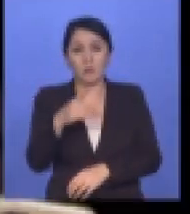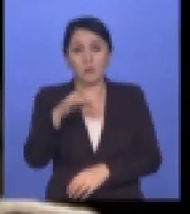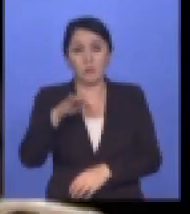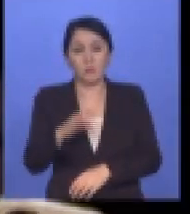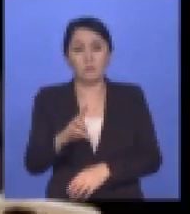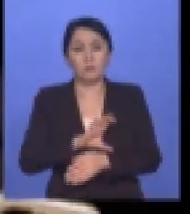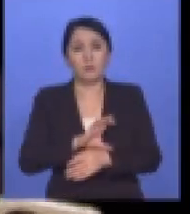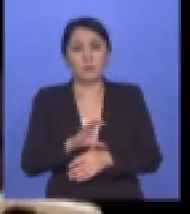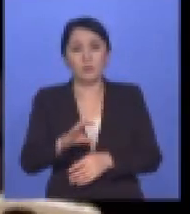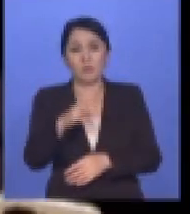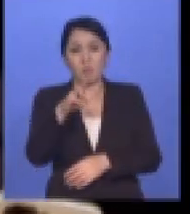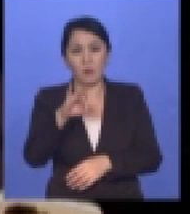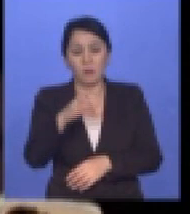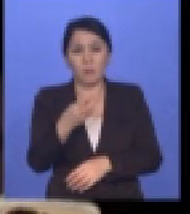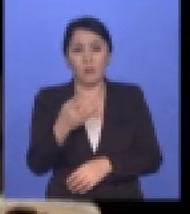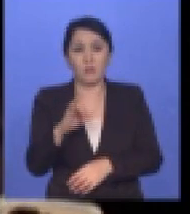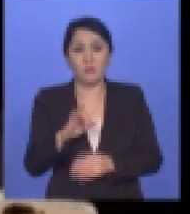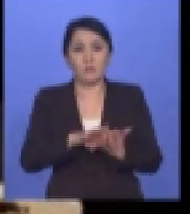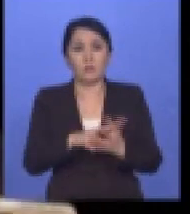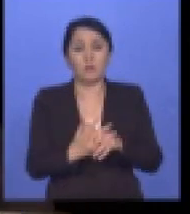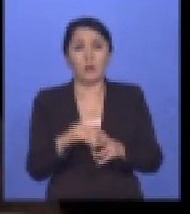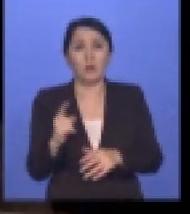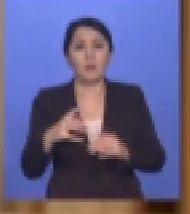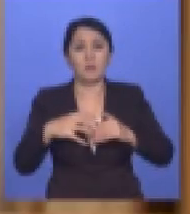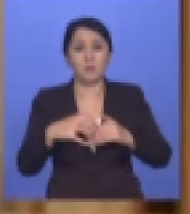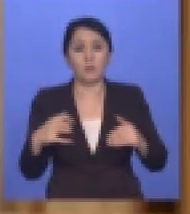занимается производством кормовых Джей для сельскохозяйственных